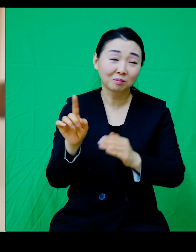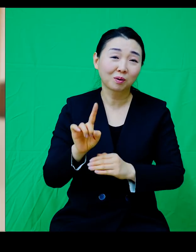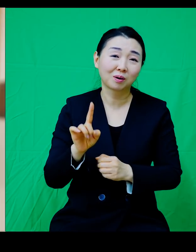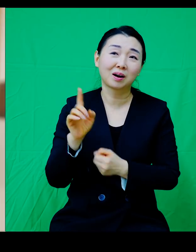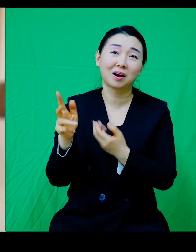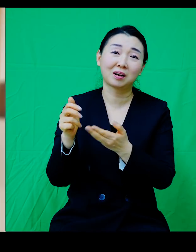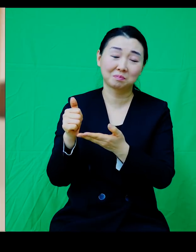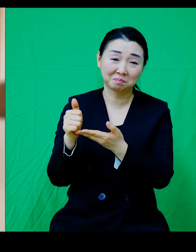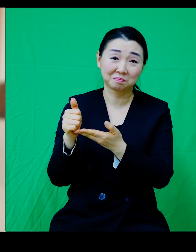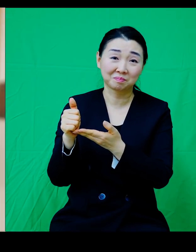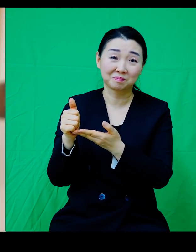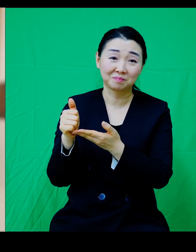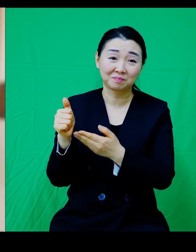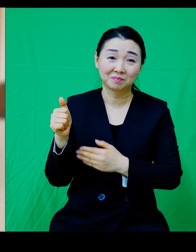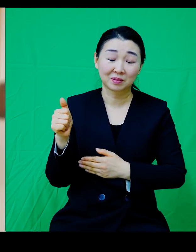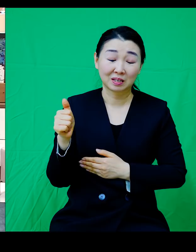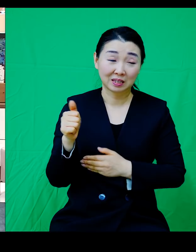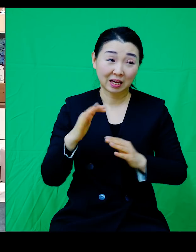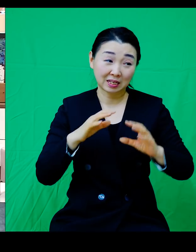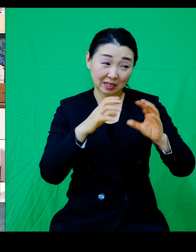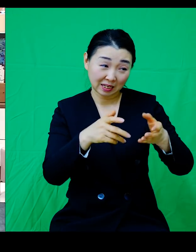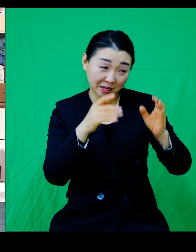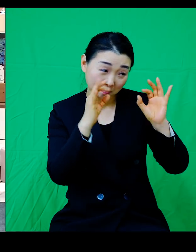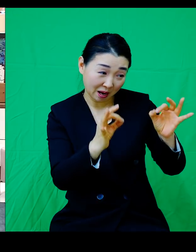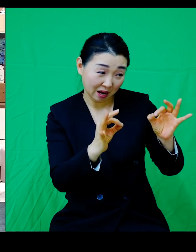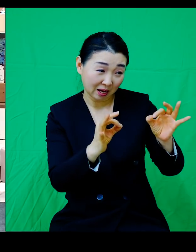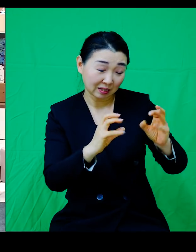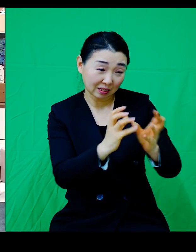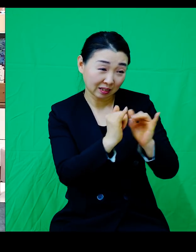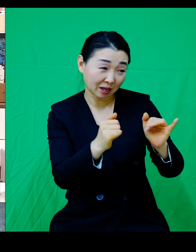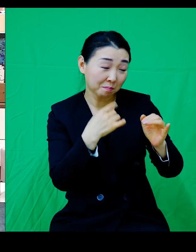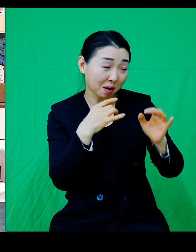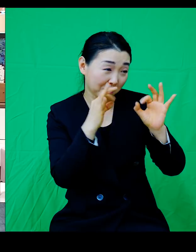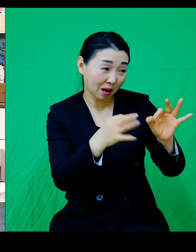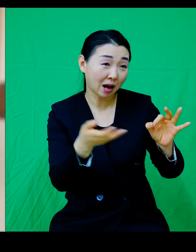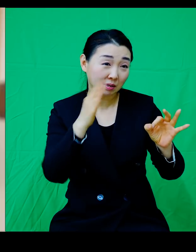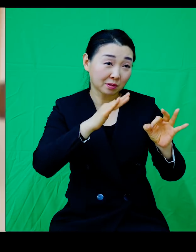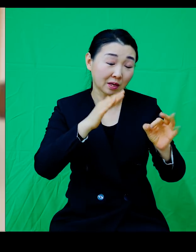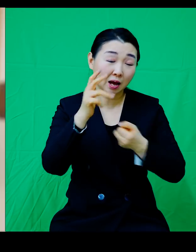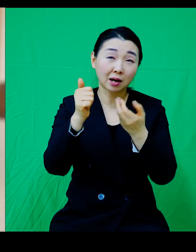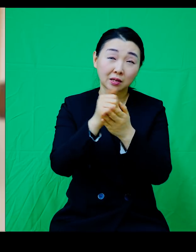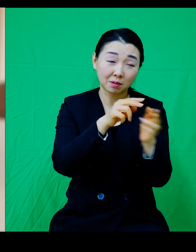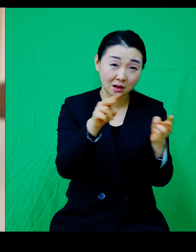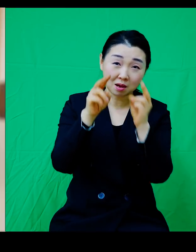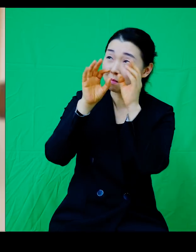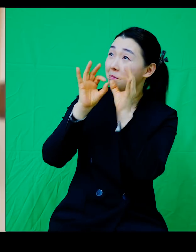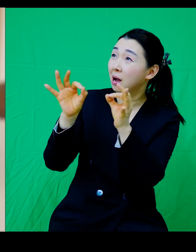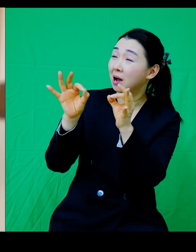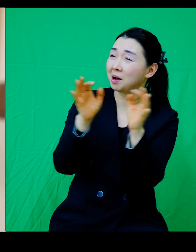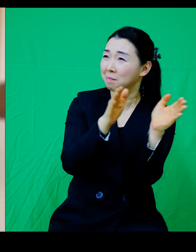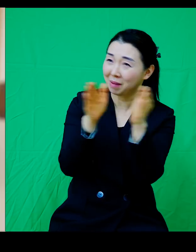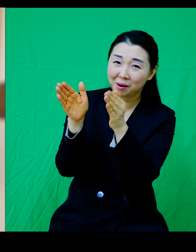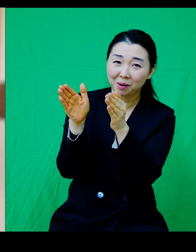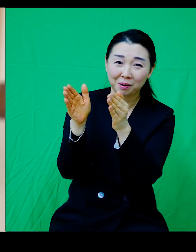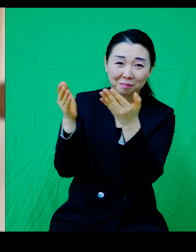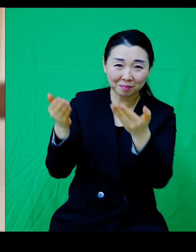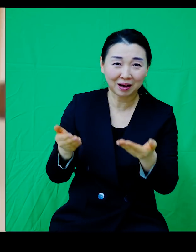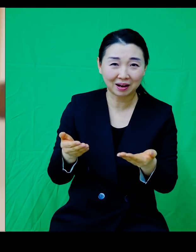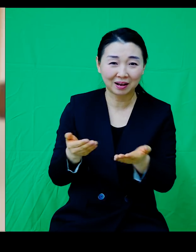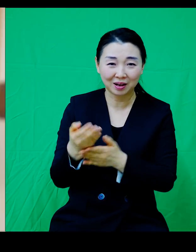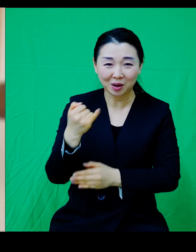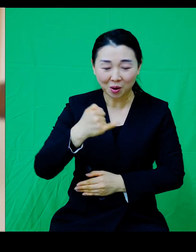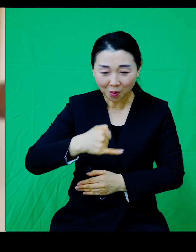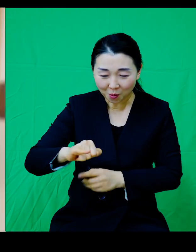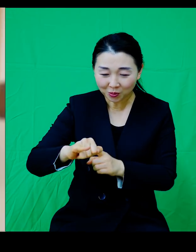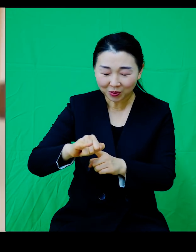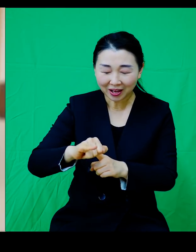시각을 하나님이 제가 이제 세상을 맨날 바라보다가 세상 사람들을 바라보다가 하나님을 바라보게 바꿔주셨어요. 그래서 온유가